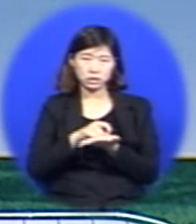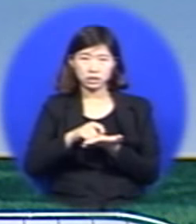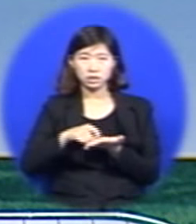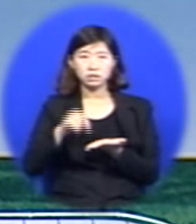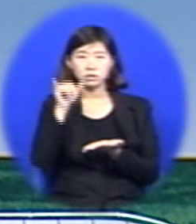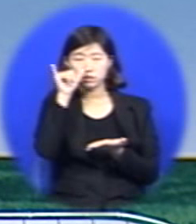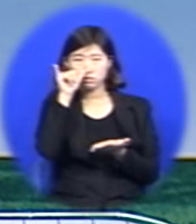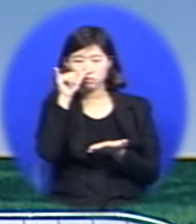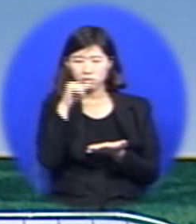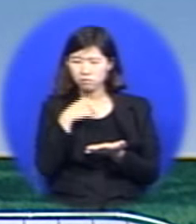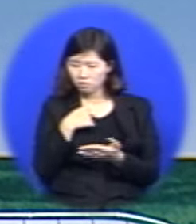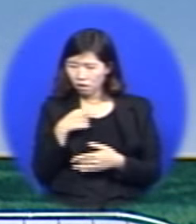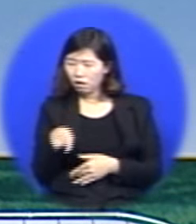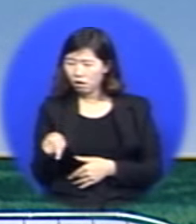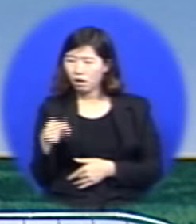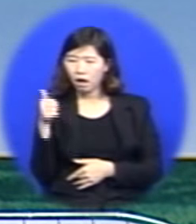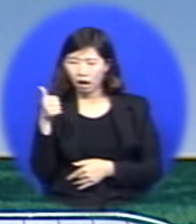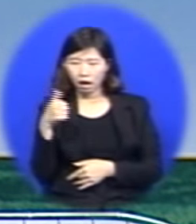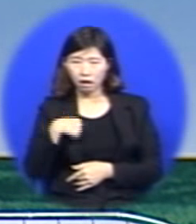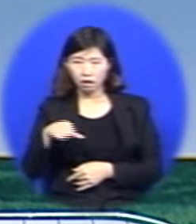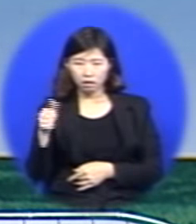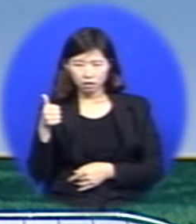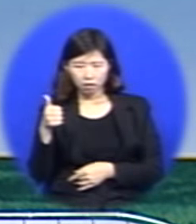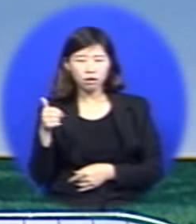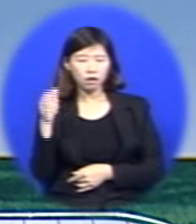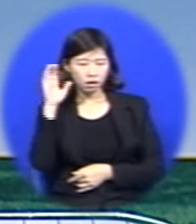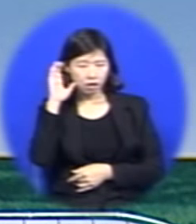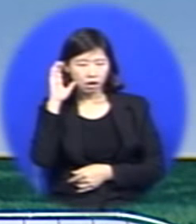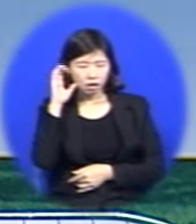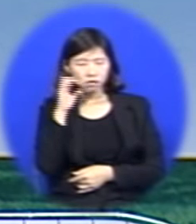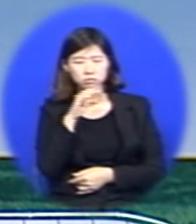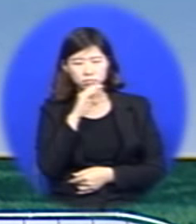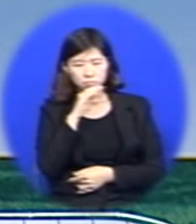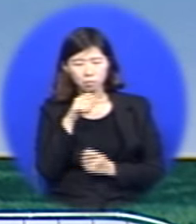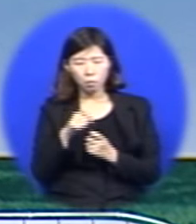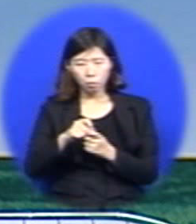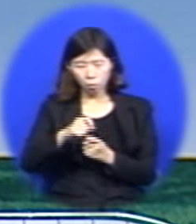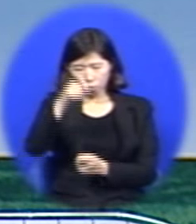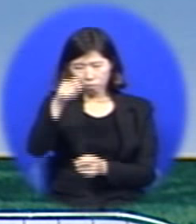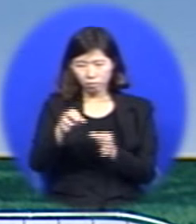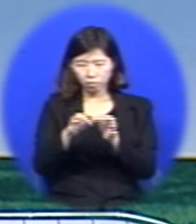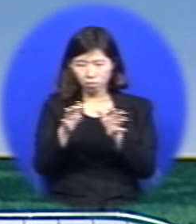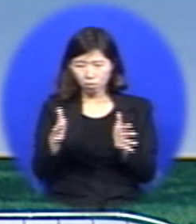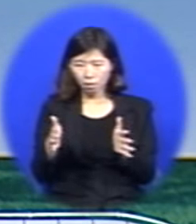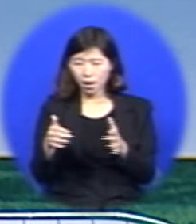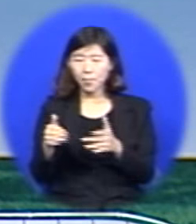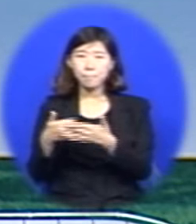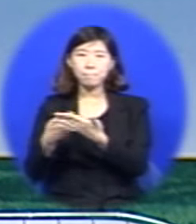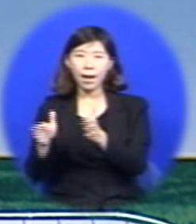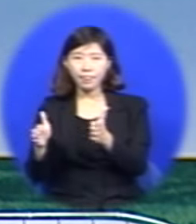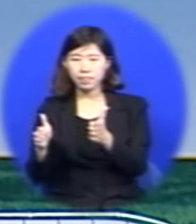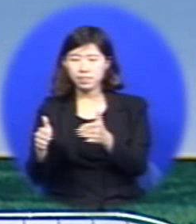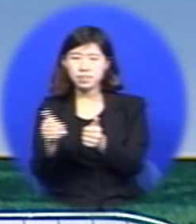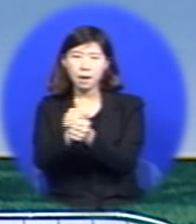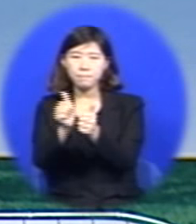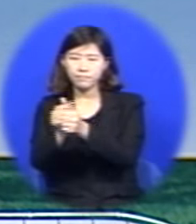들어보니 이미 오랜 시간 동안 반의 남자 아이들 전체한테 괴롭힘을 당해 왔었다고